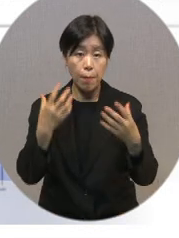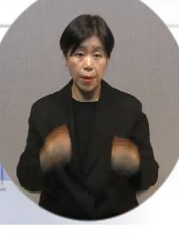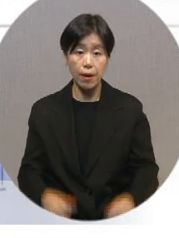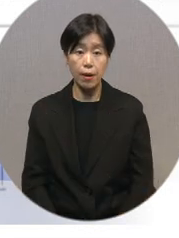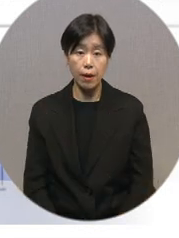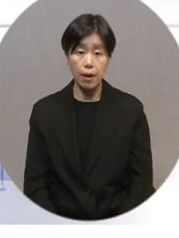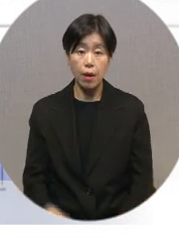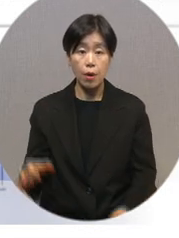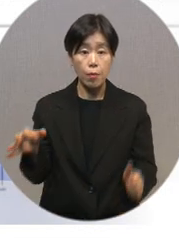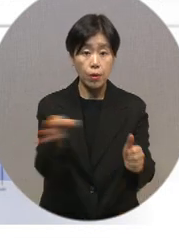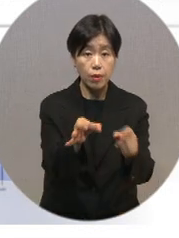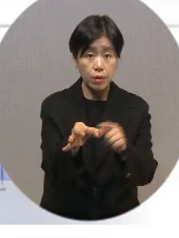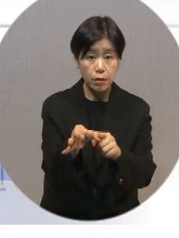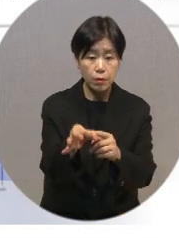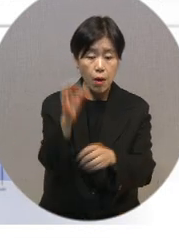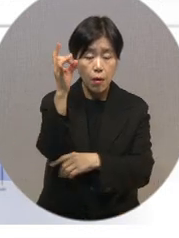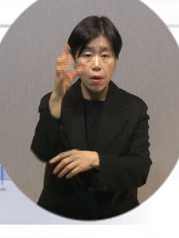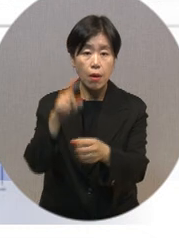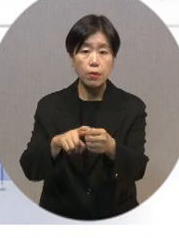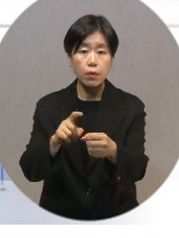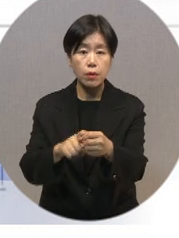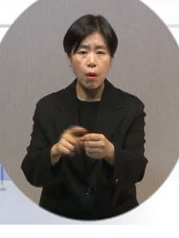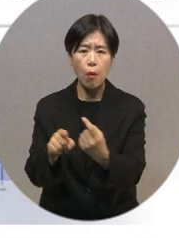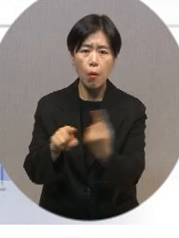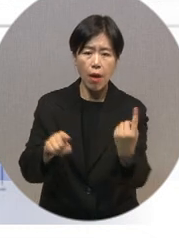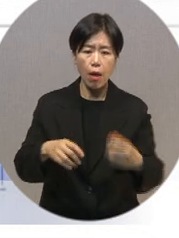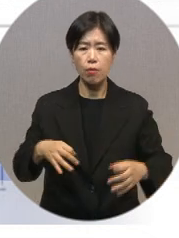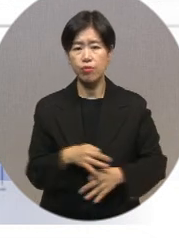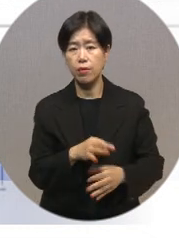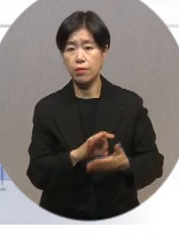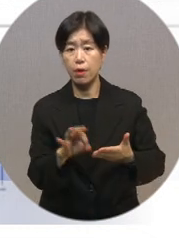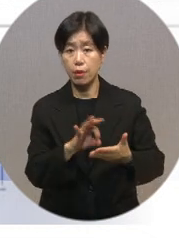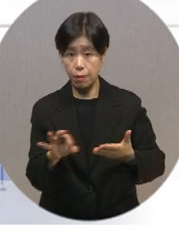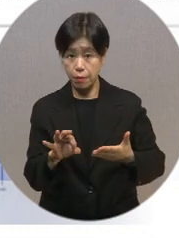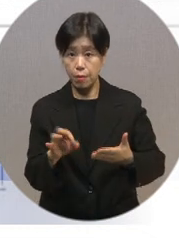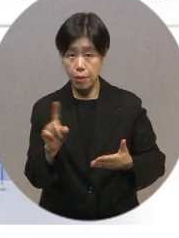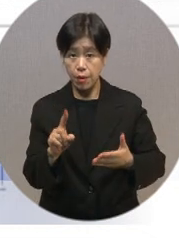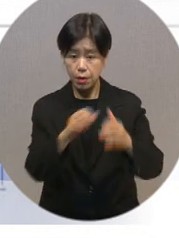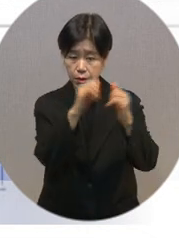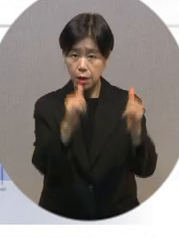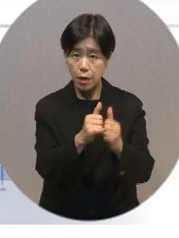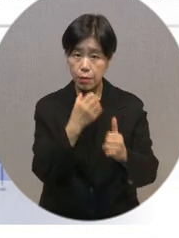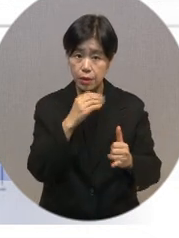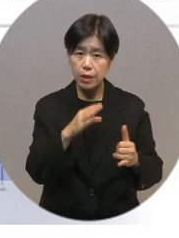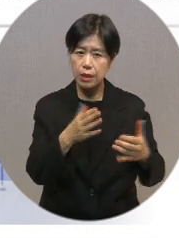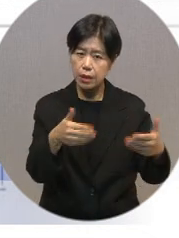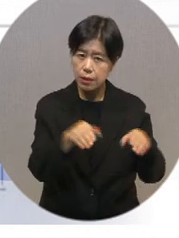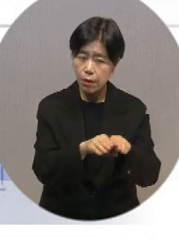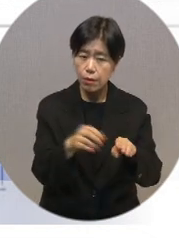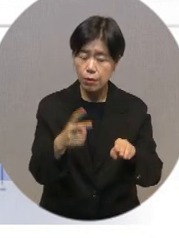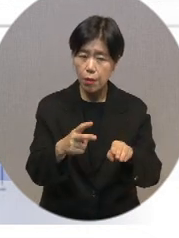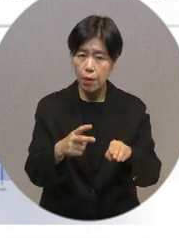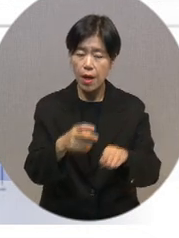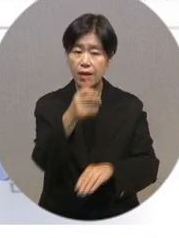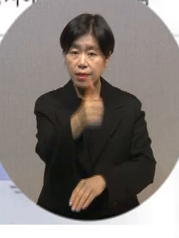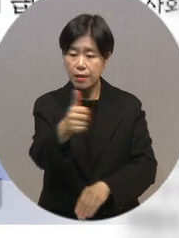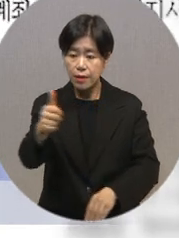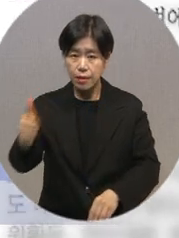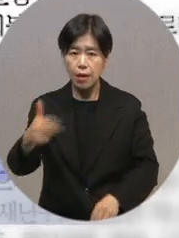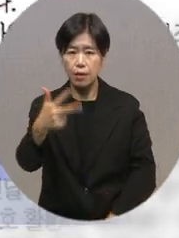보조금의 목적 외 용도 사용 등으로 사회복지 시설과 협회장 등 일곱 명을 적발했다고